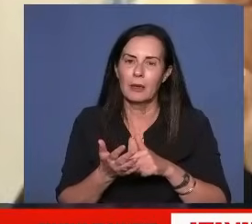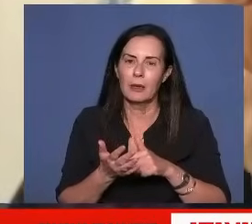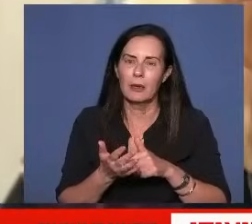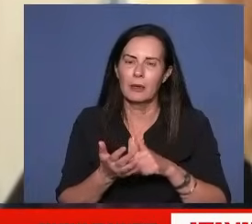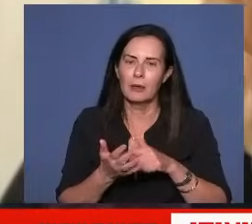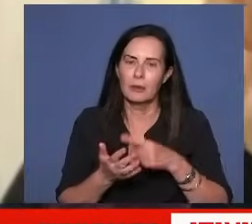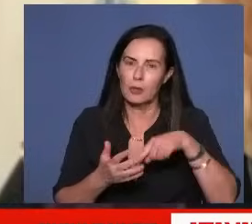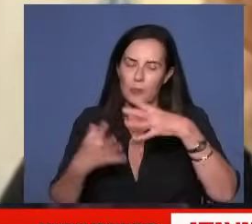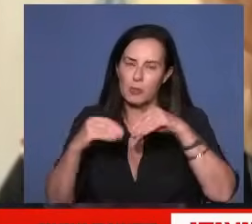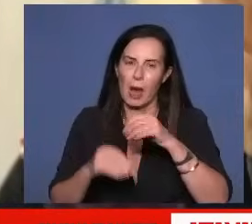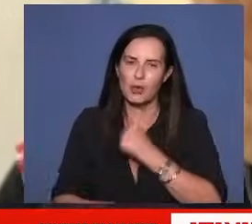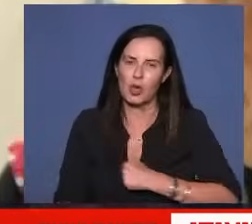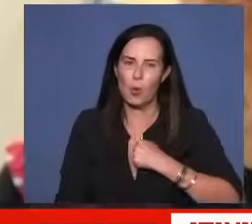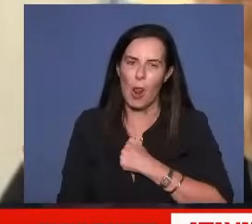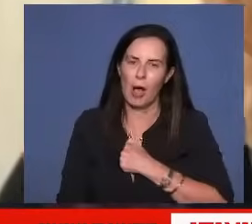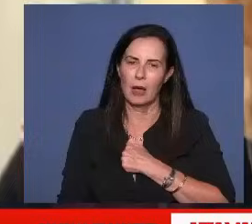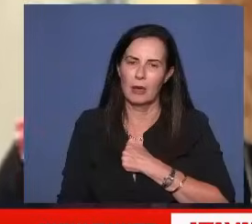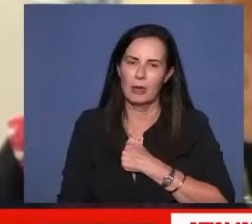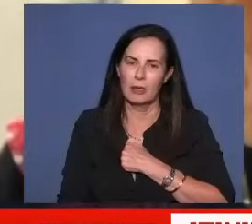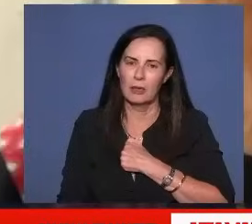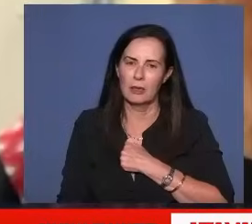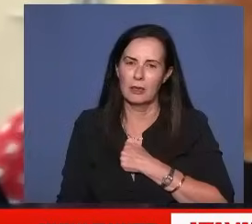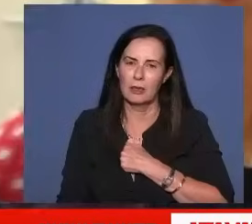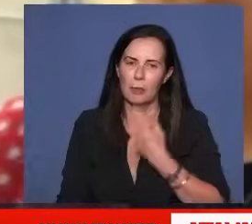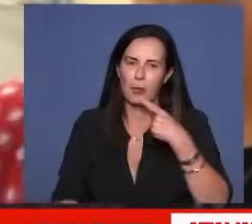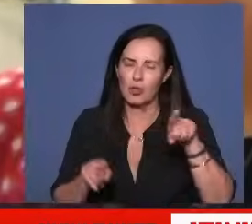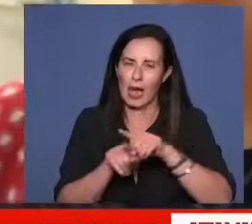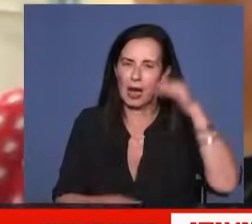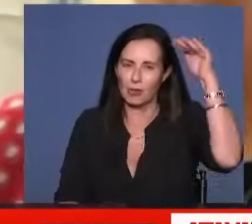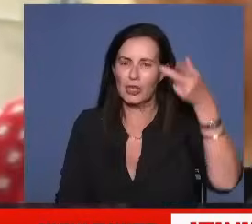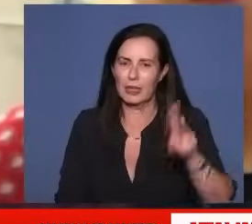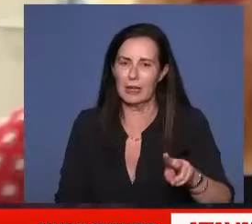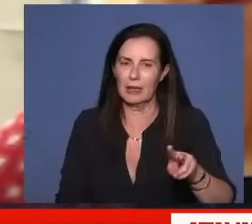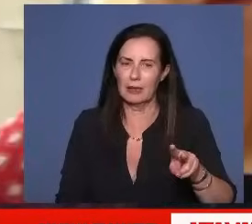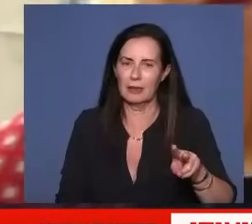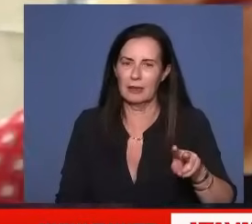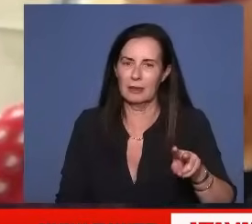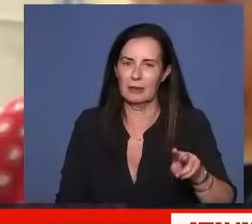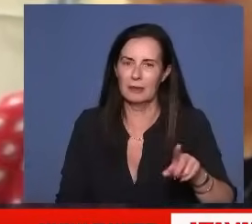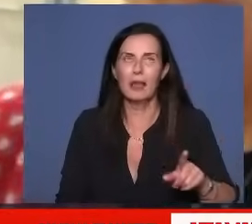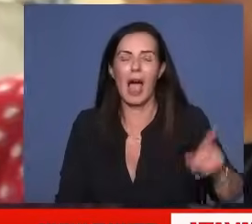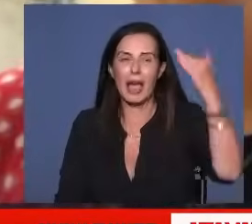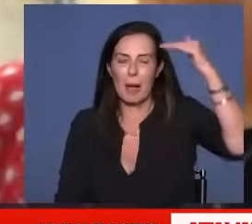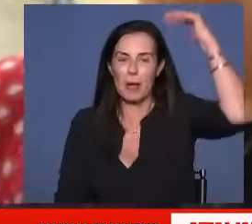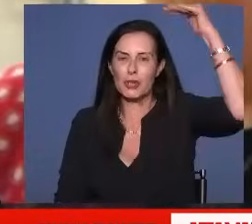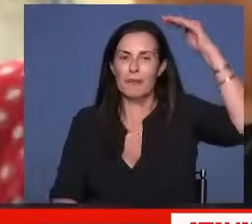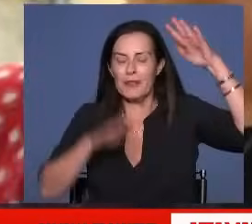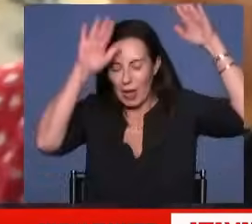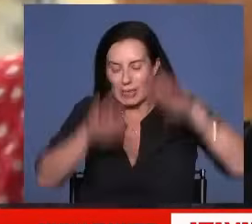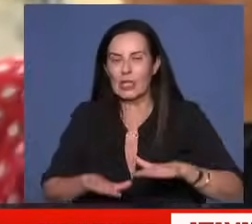ושאנחנו משפחה של כולה, אמרו לי שאח שלי הגדול שנהרג, עמד בשמיים ודחף אותי